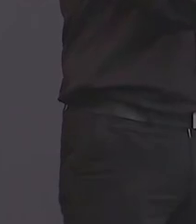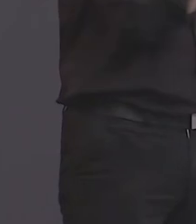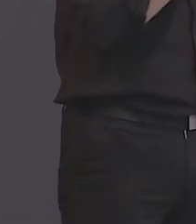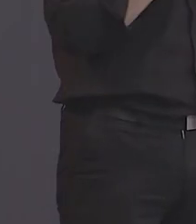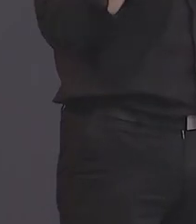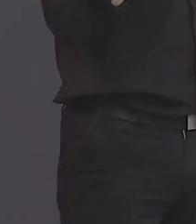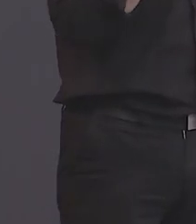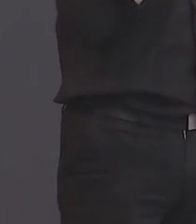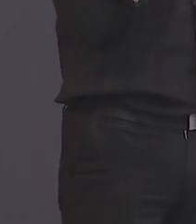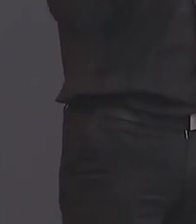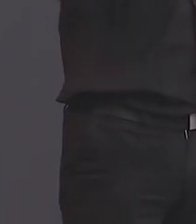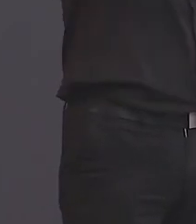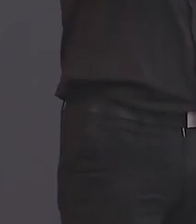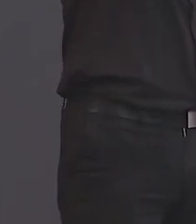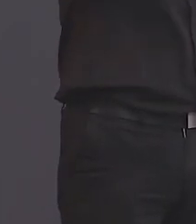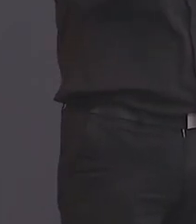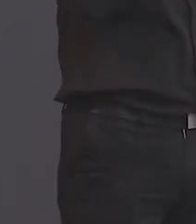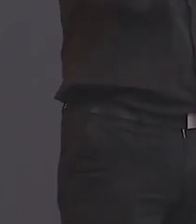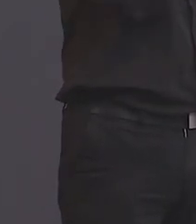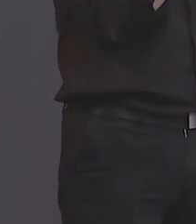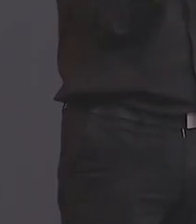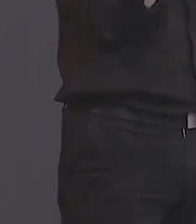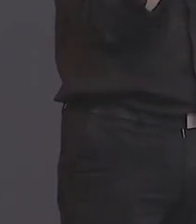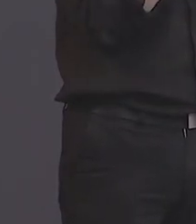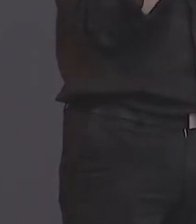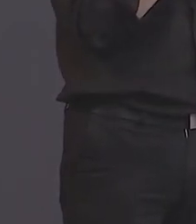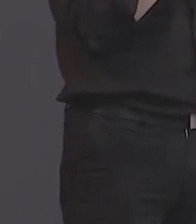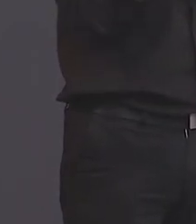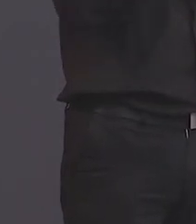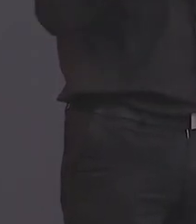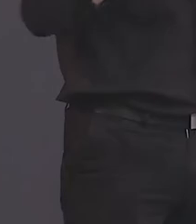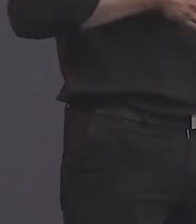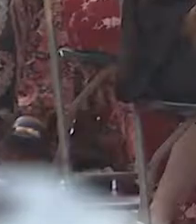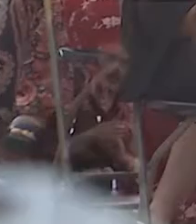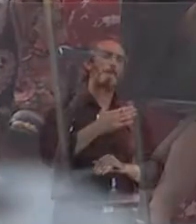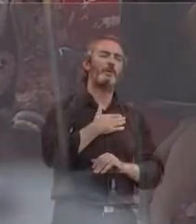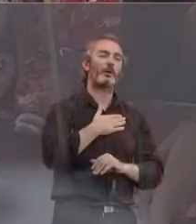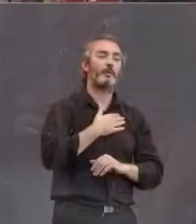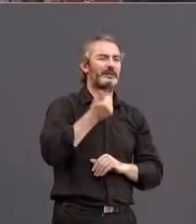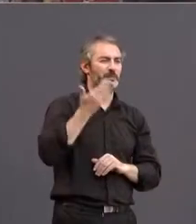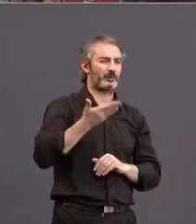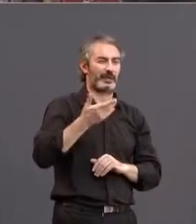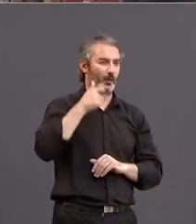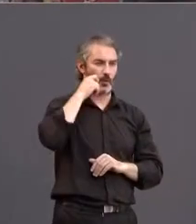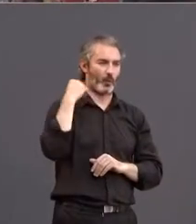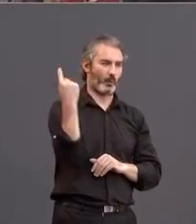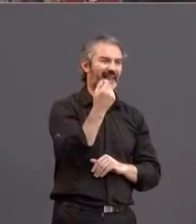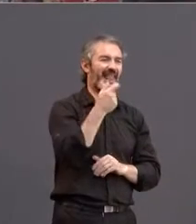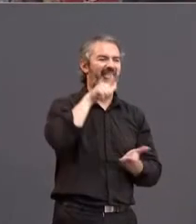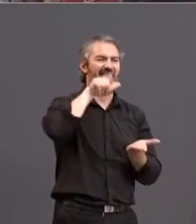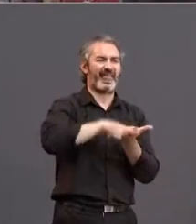Farem volar la nostra creativitat envers les lletres i mantindrem en vida el patrimoni més important de qualsevol ésser humà, la seva